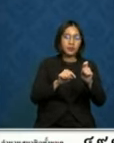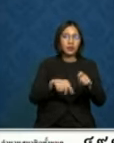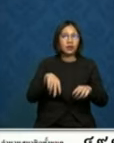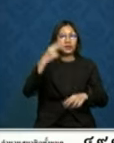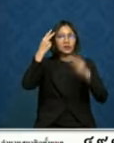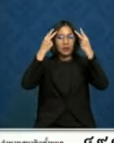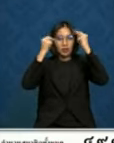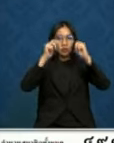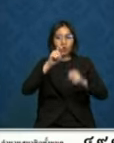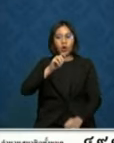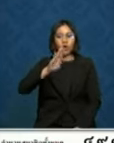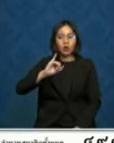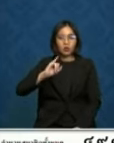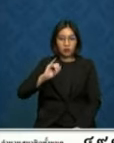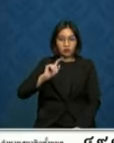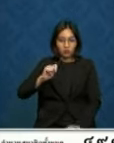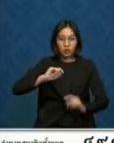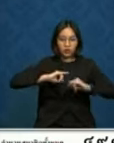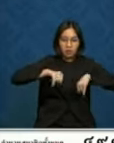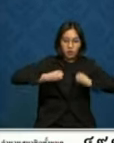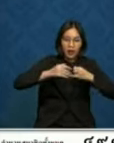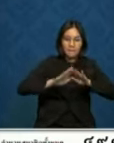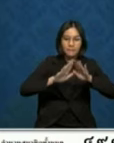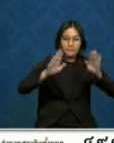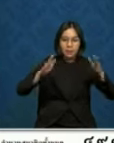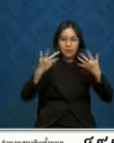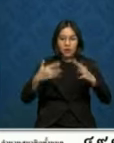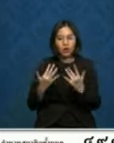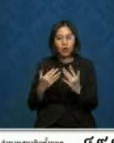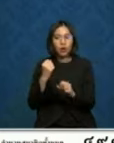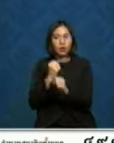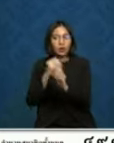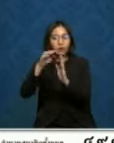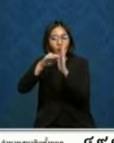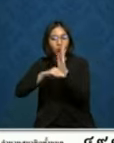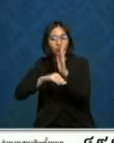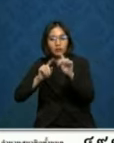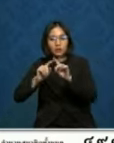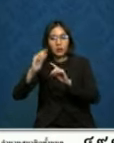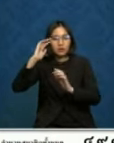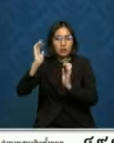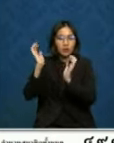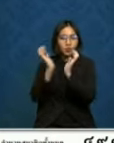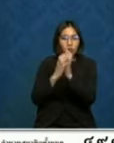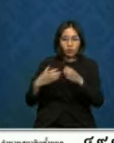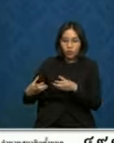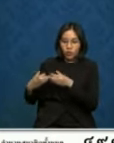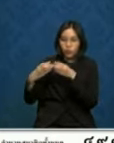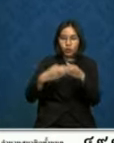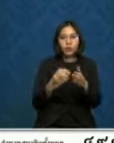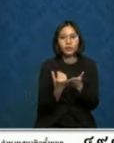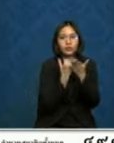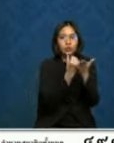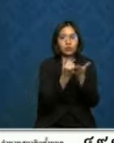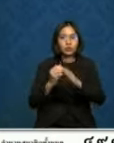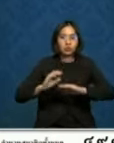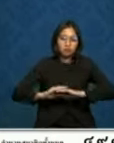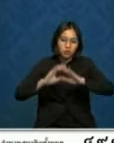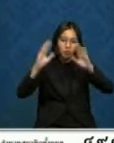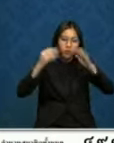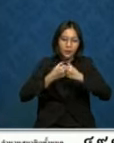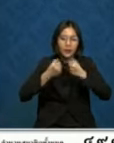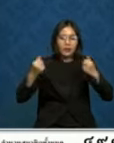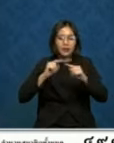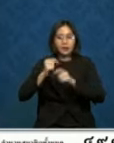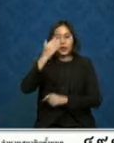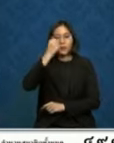อบต.เนี่ยมาเป็นเจ้าภาพเปิดงานแล้วก็รอผลการดำเนินงานจากนั้นตำรวจครับก็ต้องส่งชุดทีมงานมาช่วยในการปราบปรามขยายผล